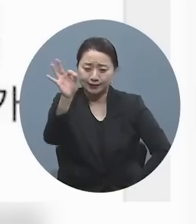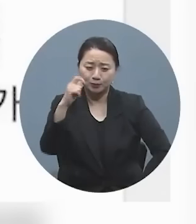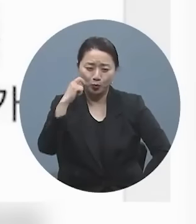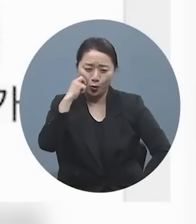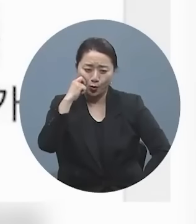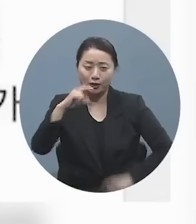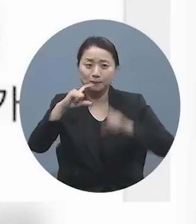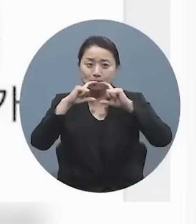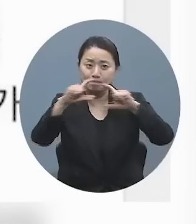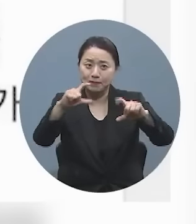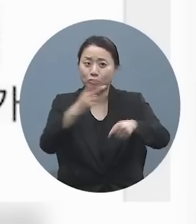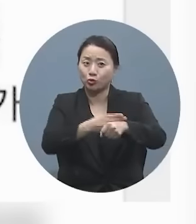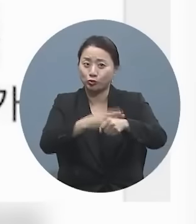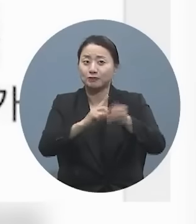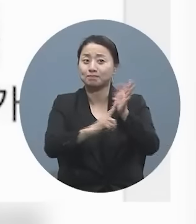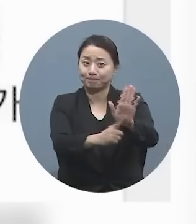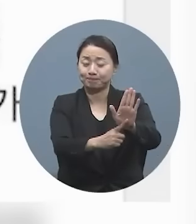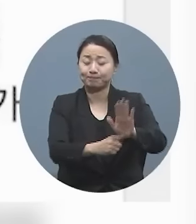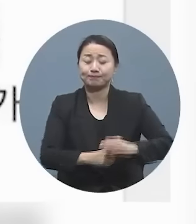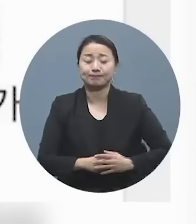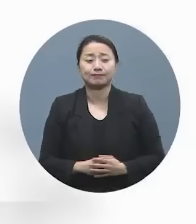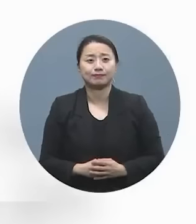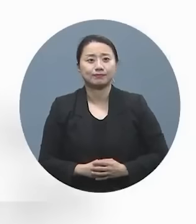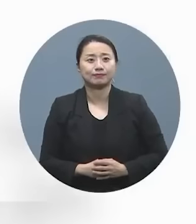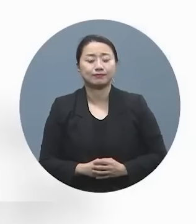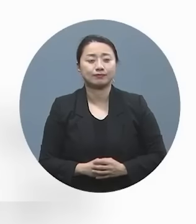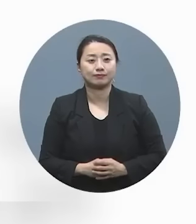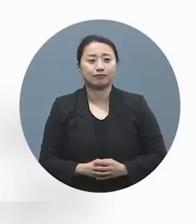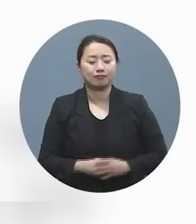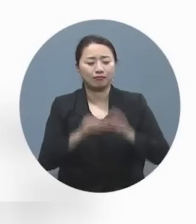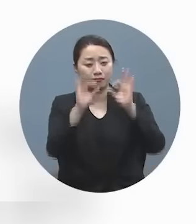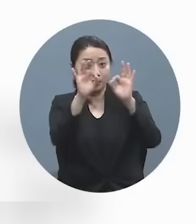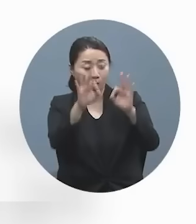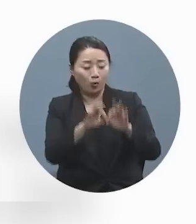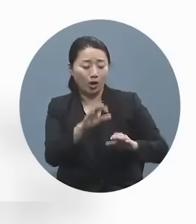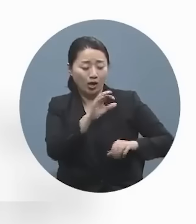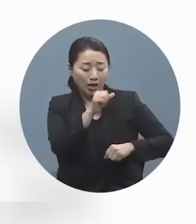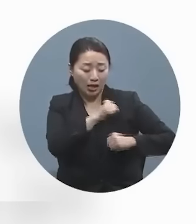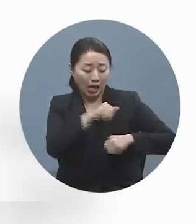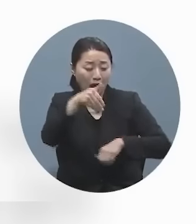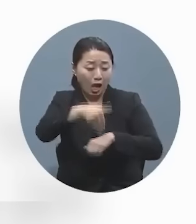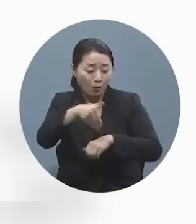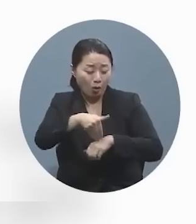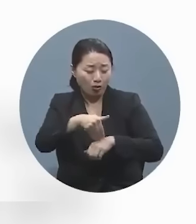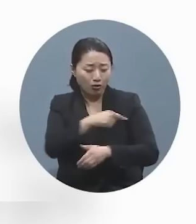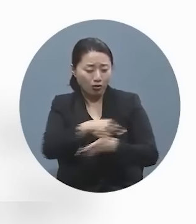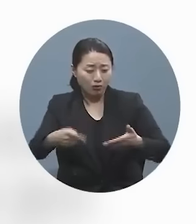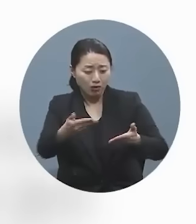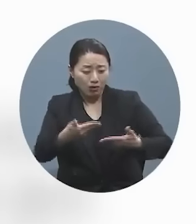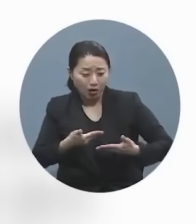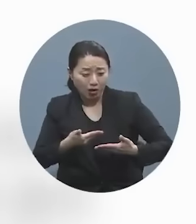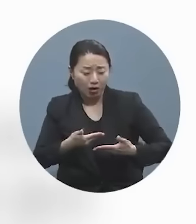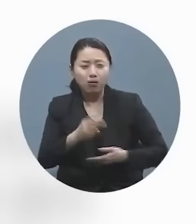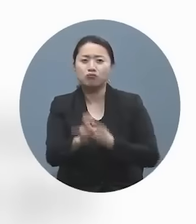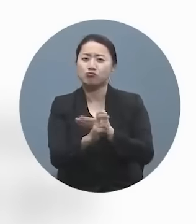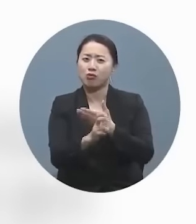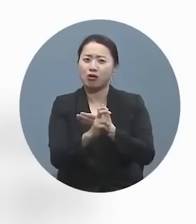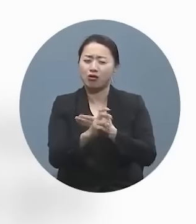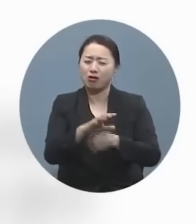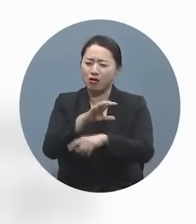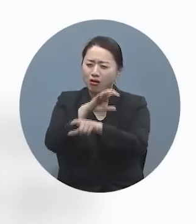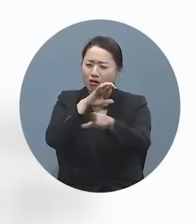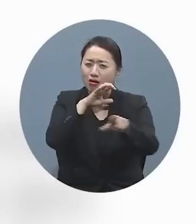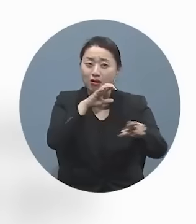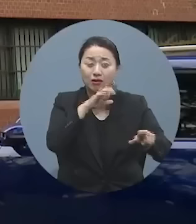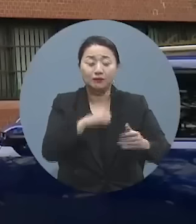않겠다는 교수의 수업 공지가 올라와 있습니다이 시에는 예비군 훈련을 이유로 불이익을 주는 것은 불법이라는 댓글이